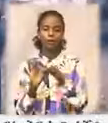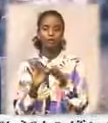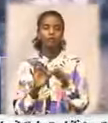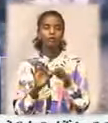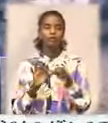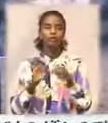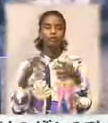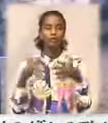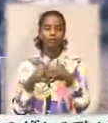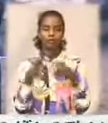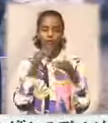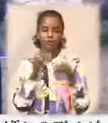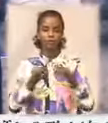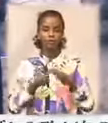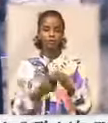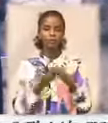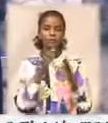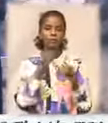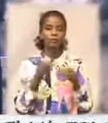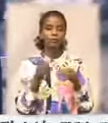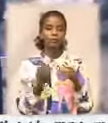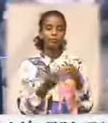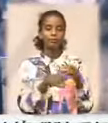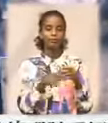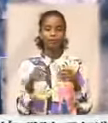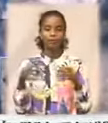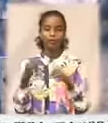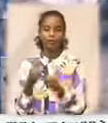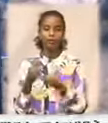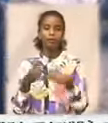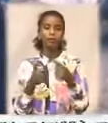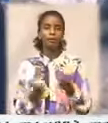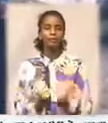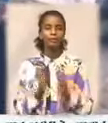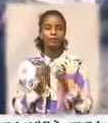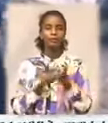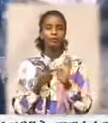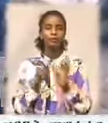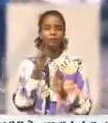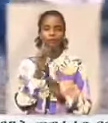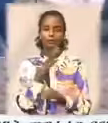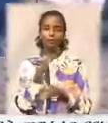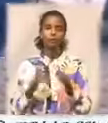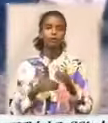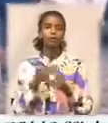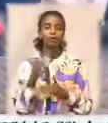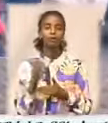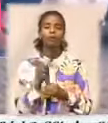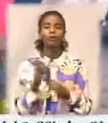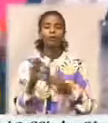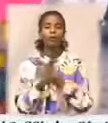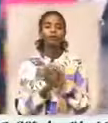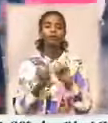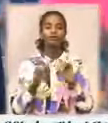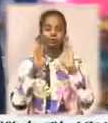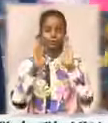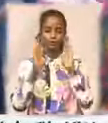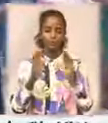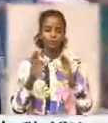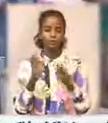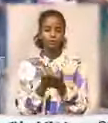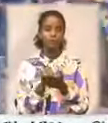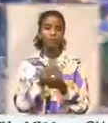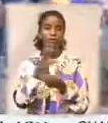በዩኒዮኖች የጀመርነው የዘር ብዜት ስራ አለ። ይህንን አጠናክረን መሄድ ይኖርብናል ማለት ነው እና በቀጣይ እንደ አገርም ልዩ ትኩረት